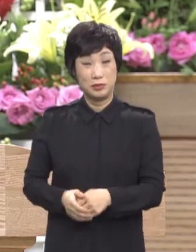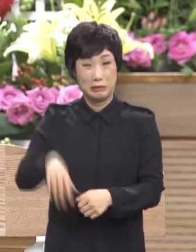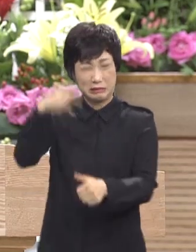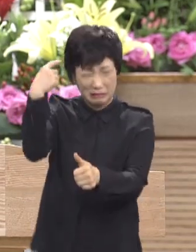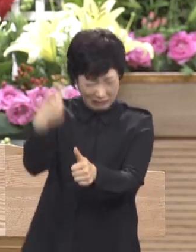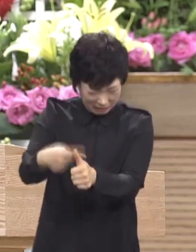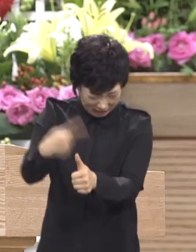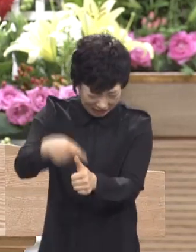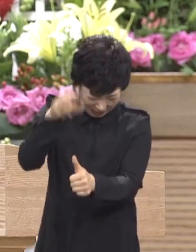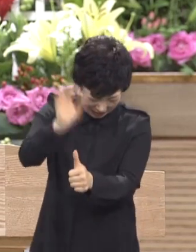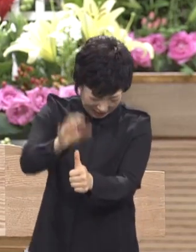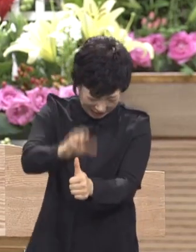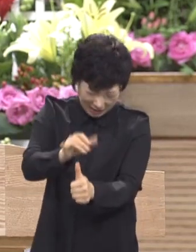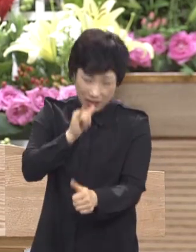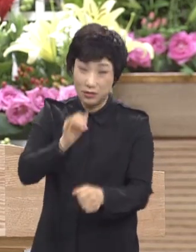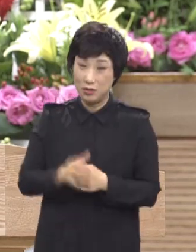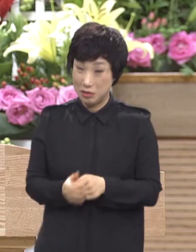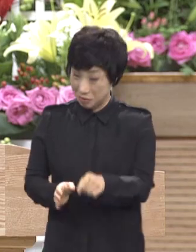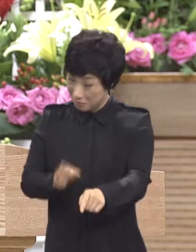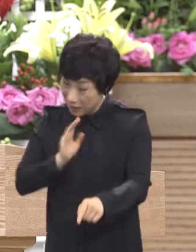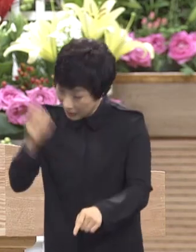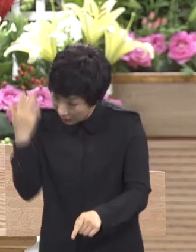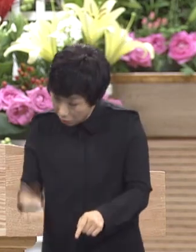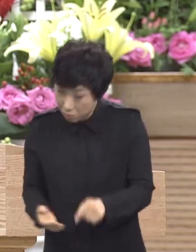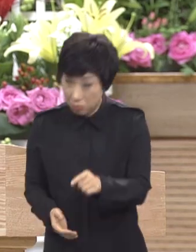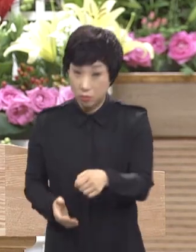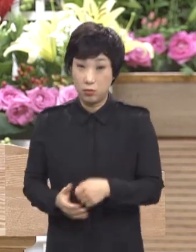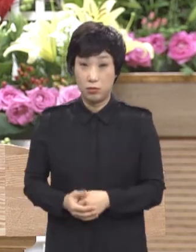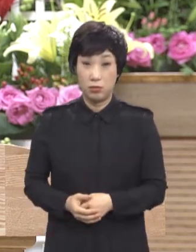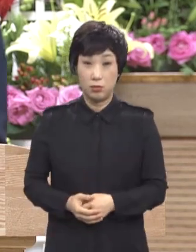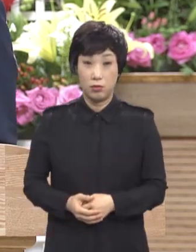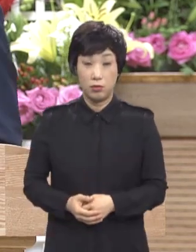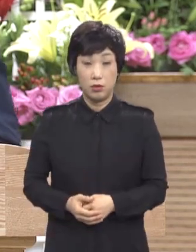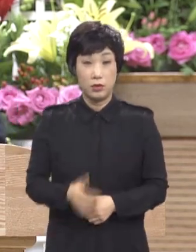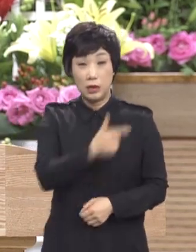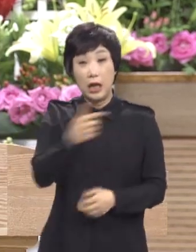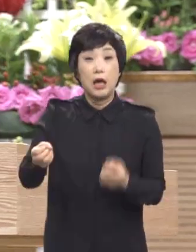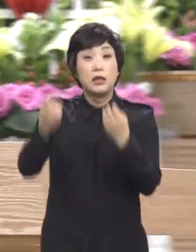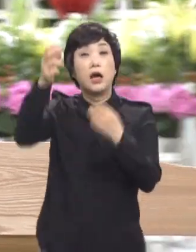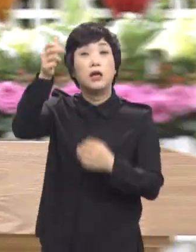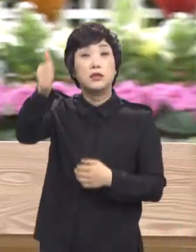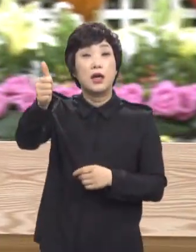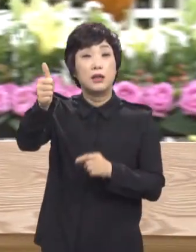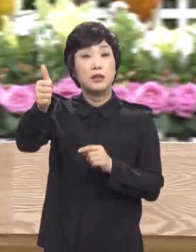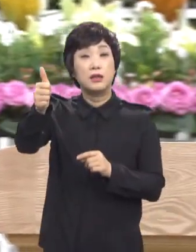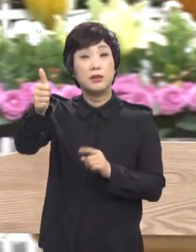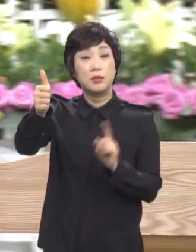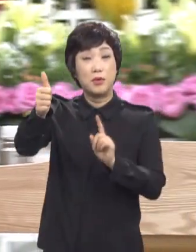모지게 핍박하는 거예요. 네가 맞느냐 이 말이에요. 대제사장이